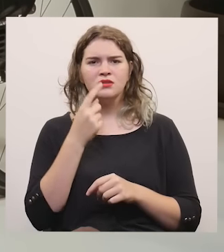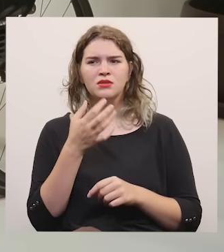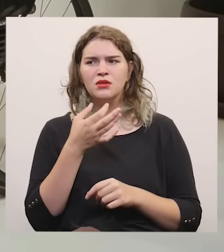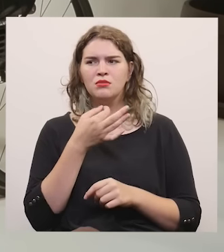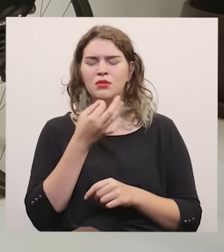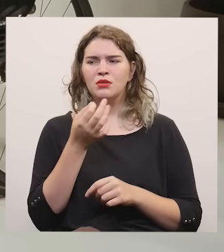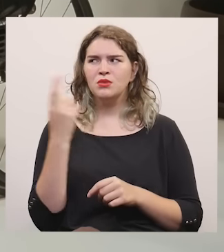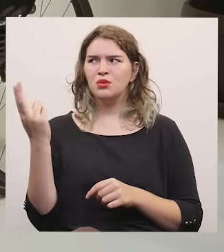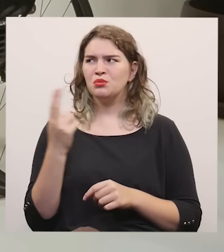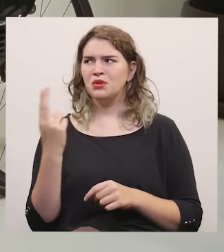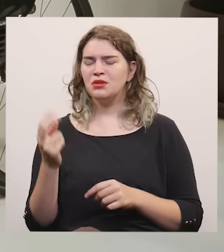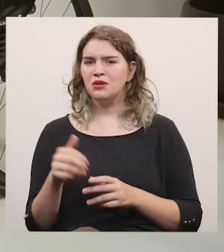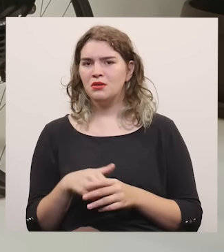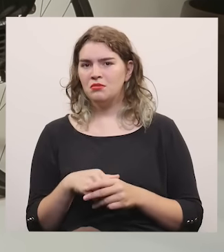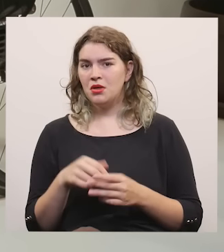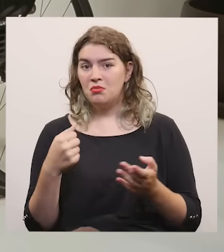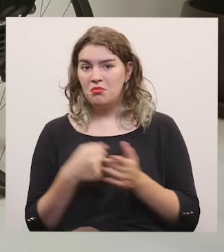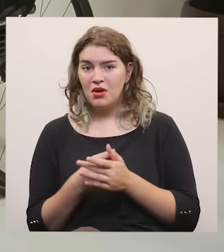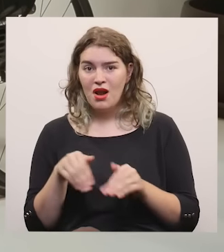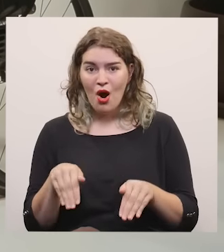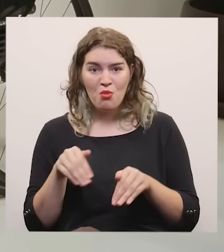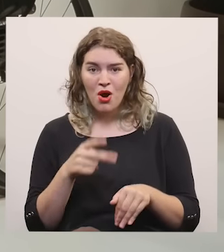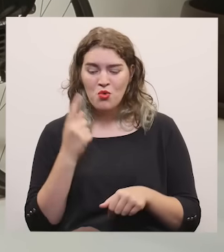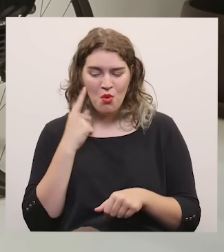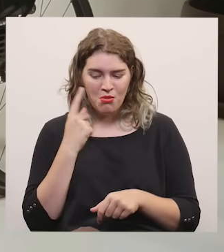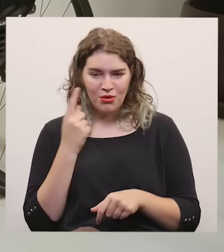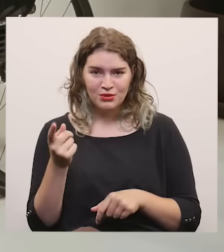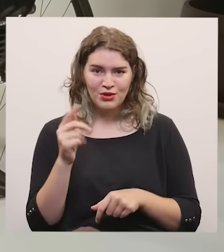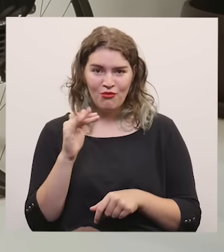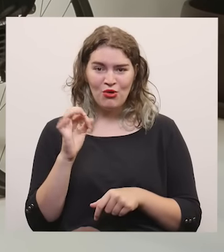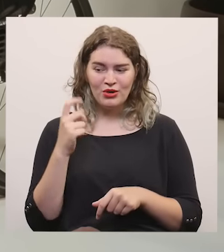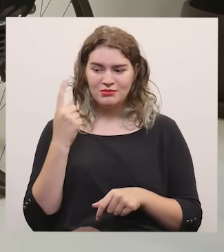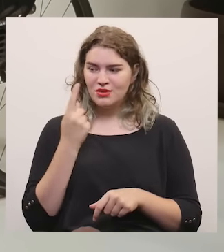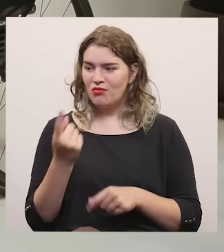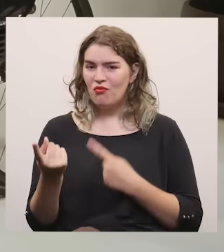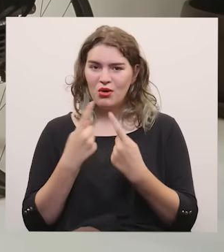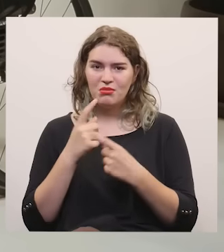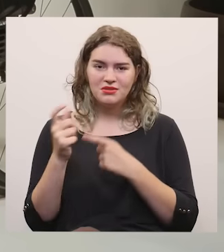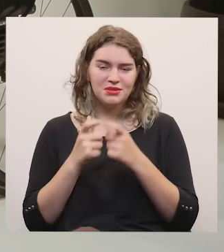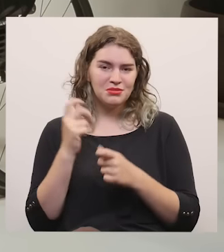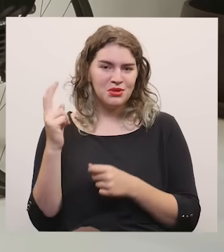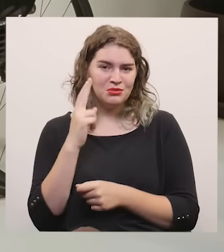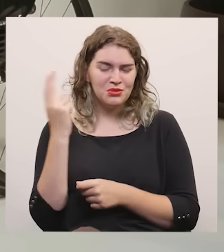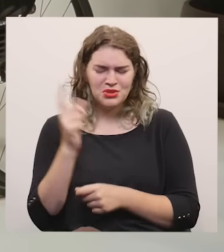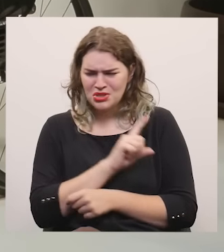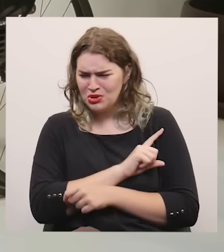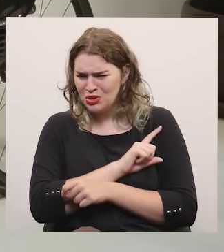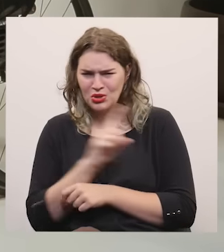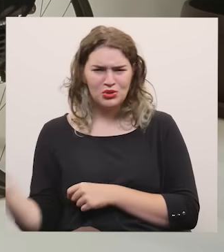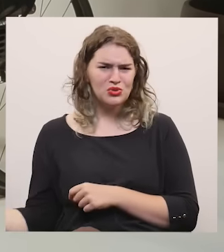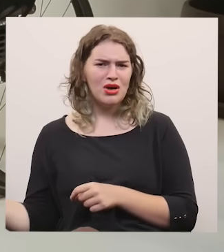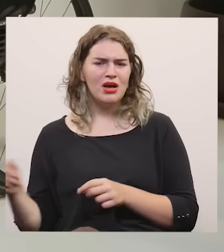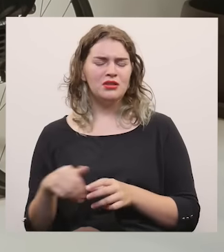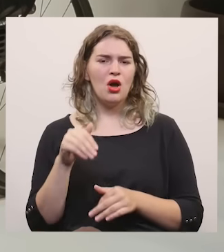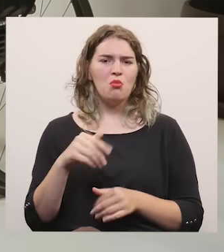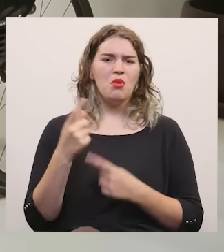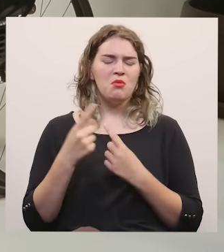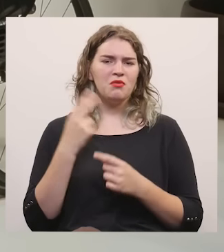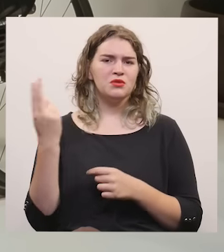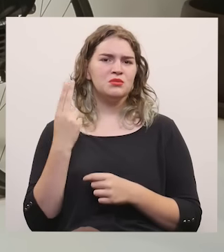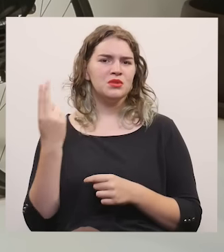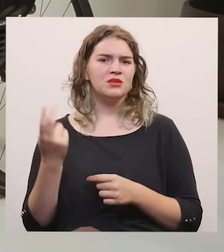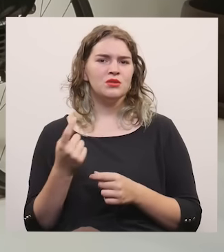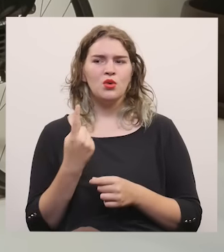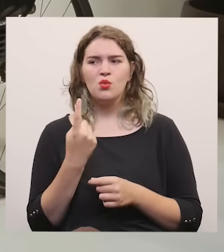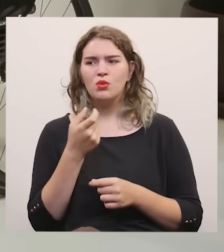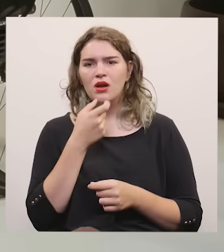și mi-a vorbit de Dumnezeu. Deci eu până atunci nu l-am auzit pe Florin într-un an de zile să-mi vorbească de Dumnezeu, să-mi zică, uite așa, așa. Acum mi-a vorbit de